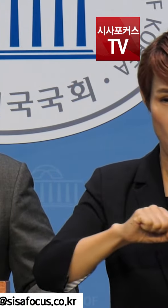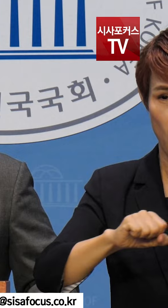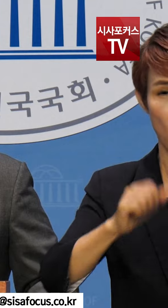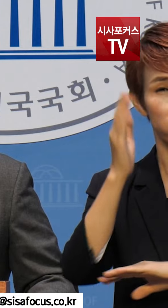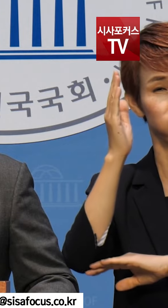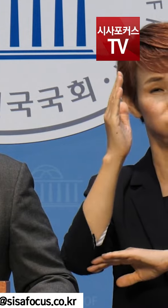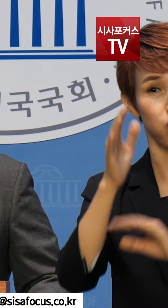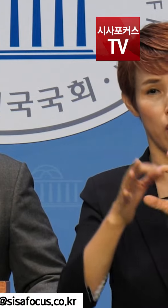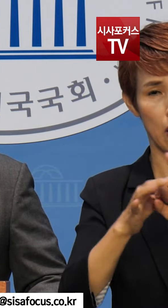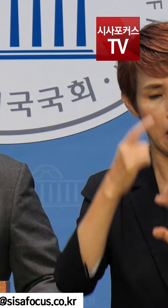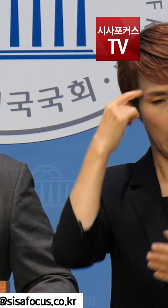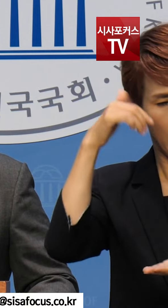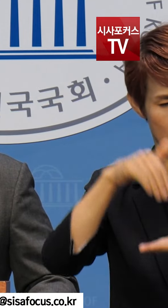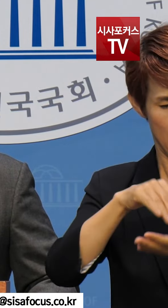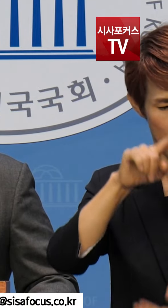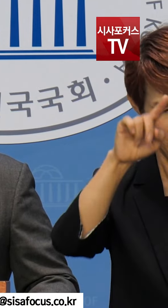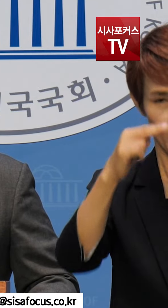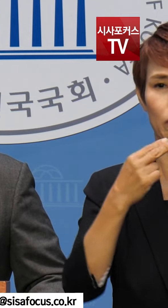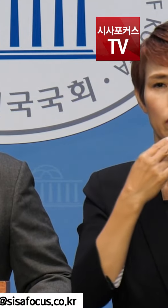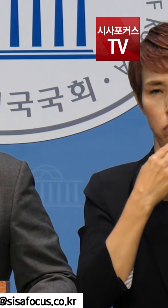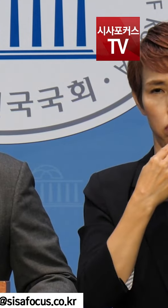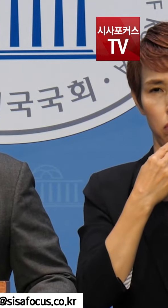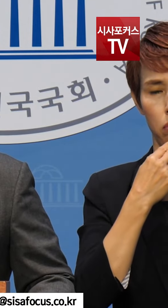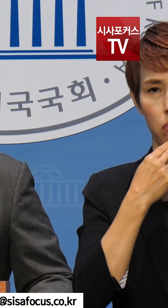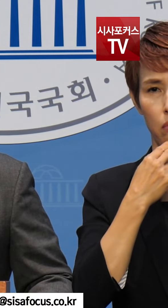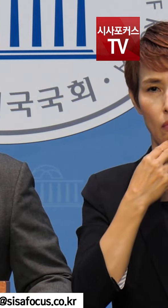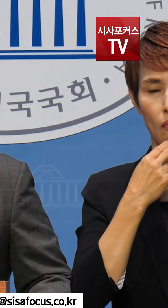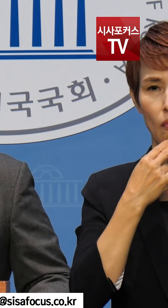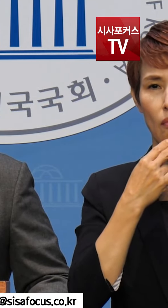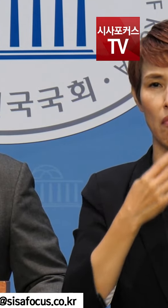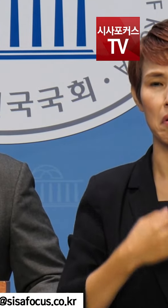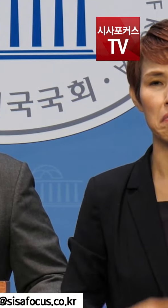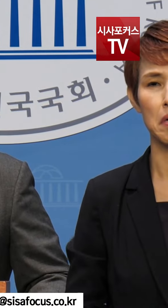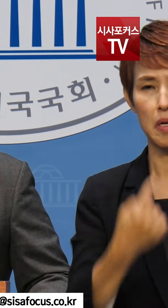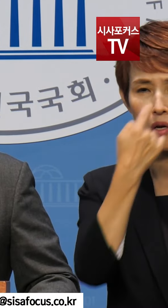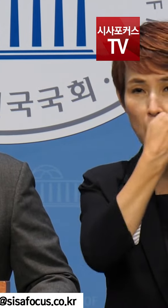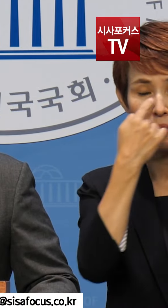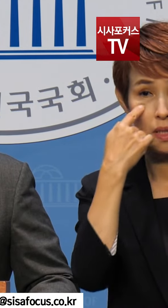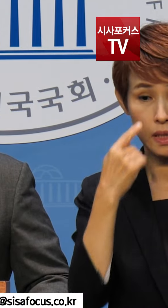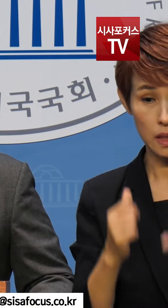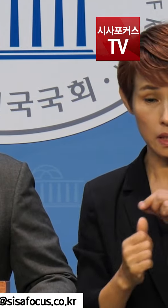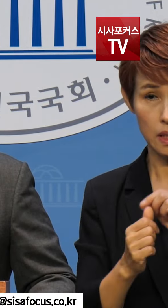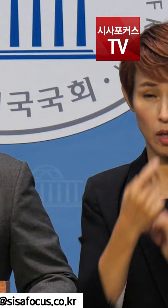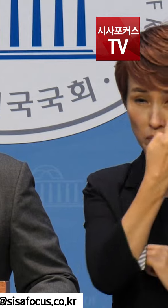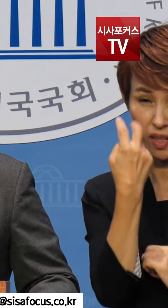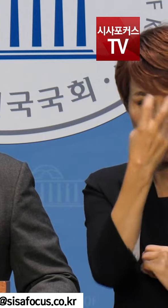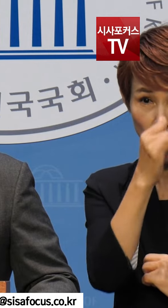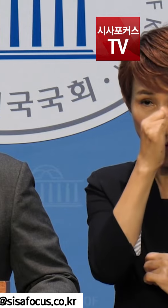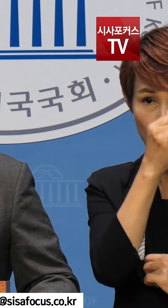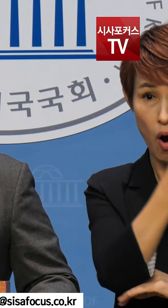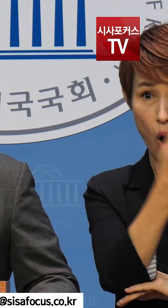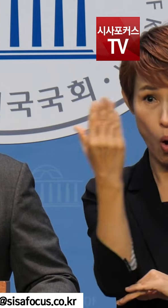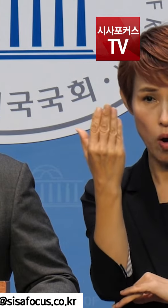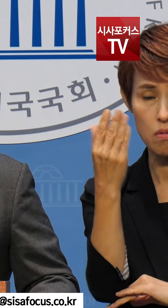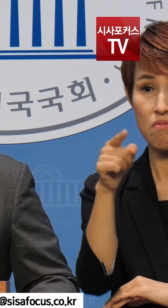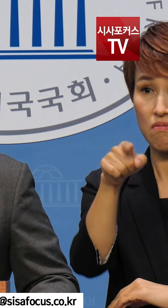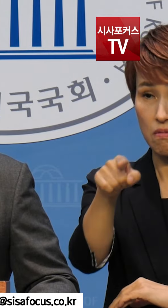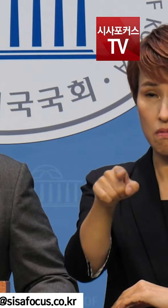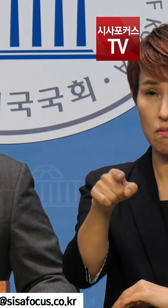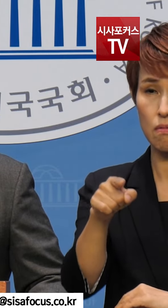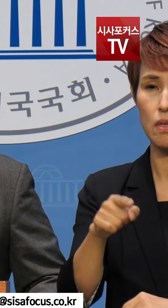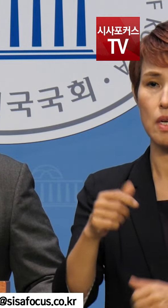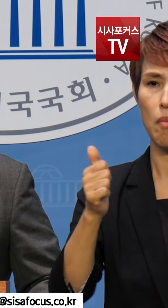대한 반성은 없이 오히려 인사검증을 하는 언론을 향해 법적 대응을